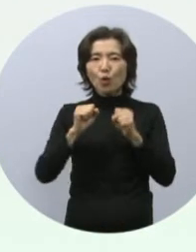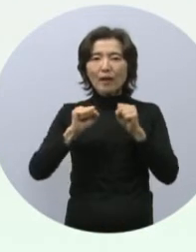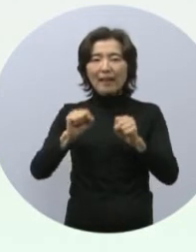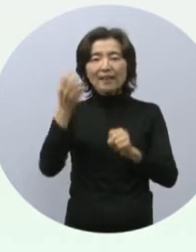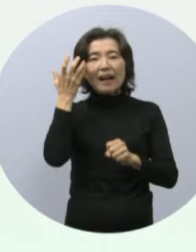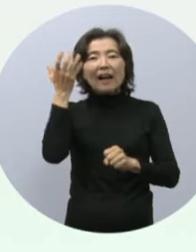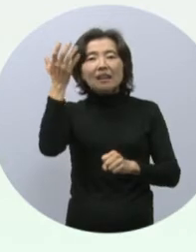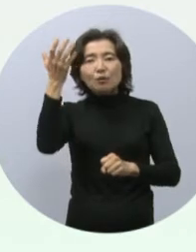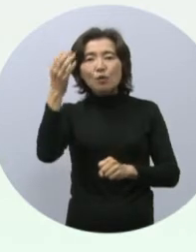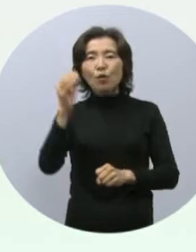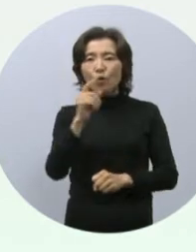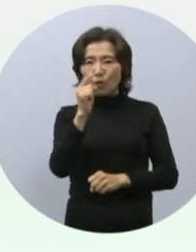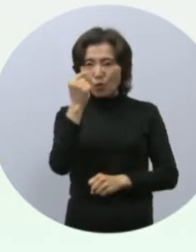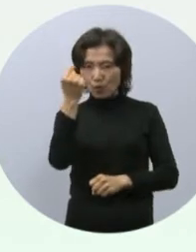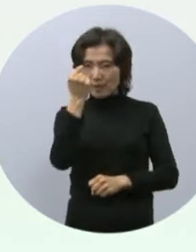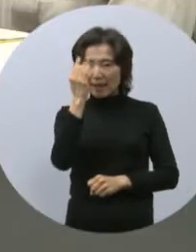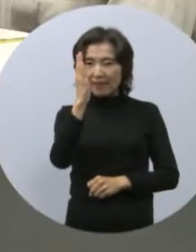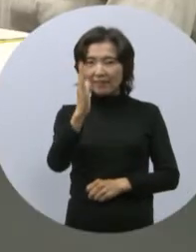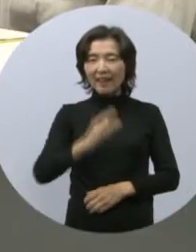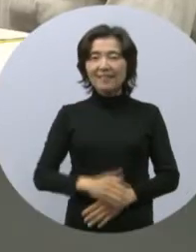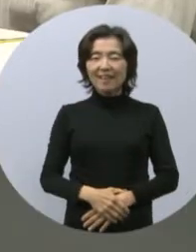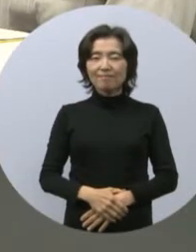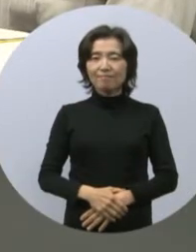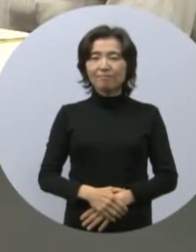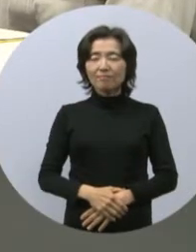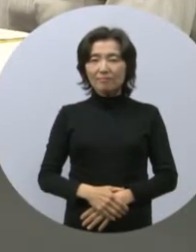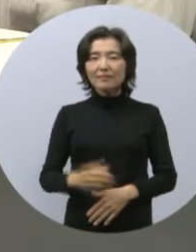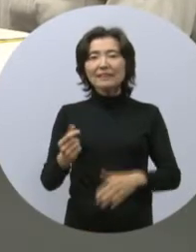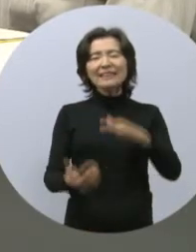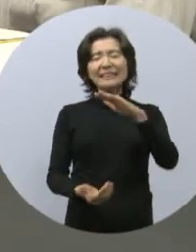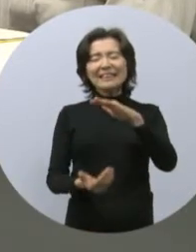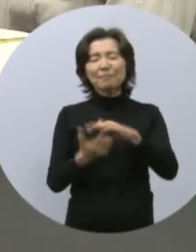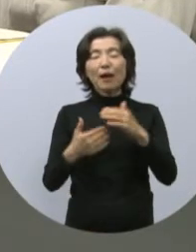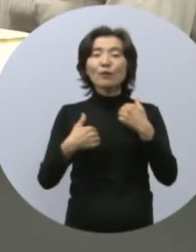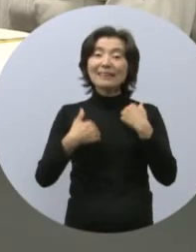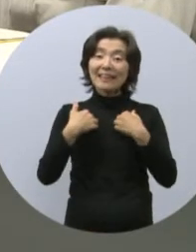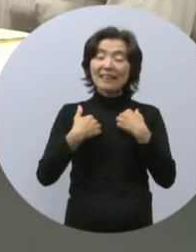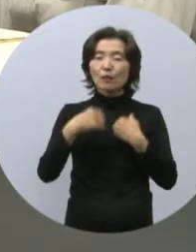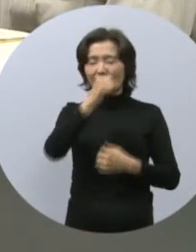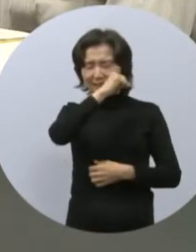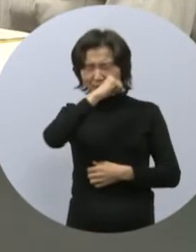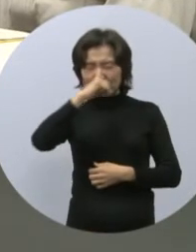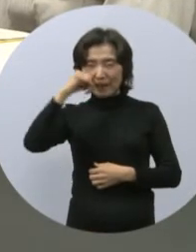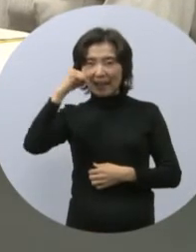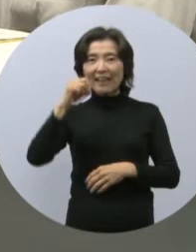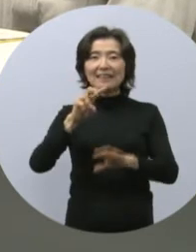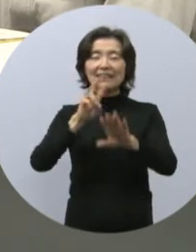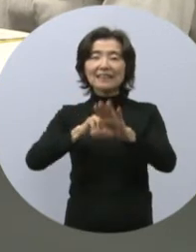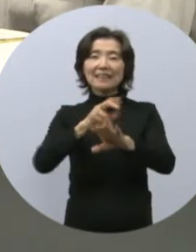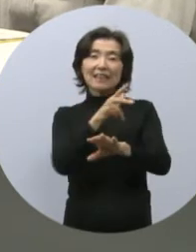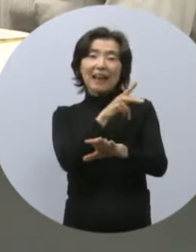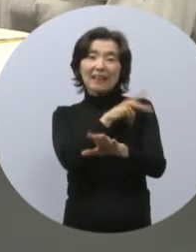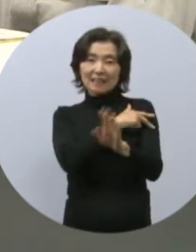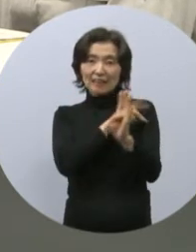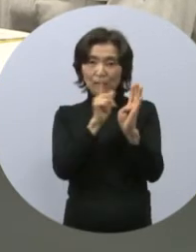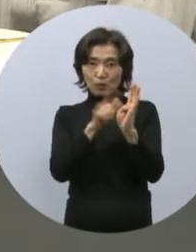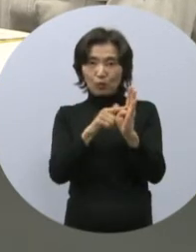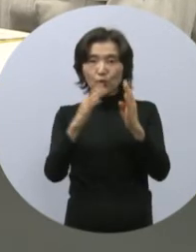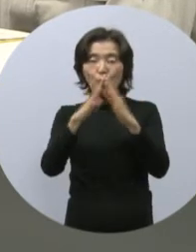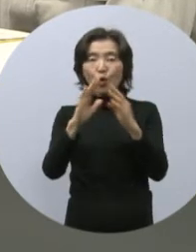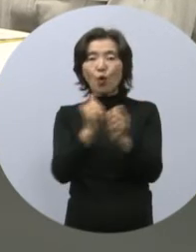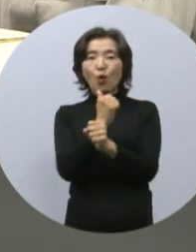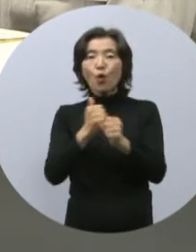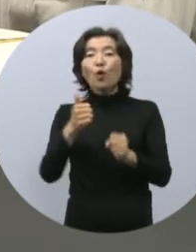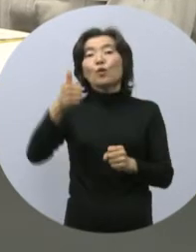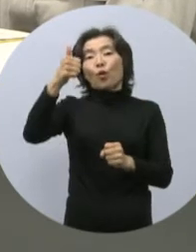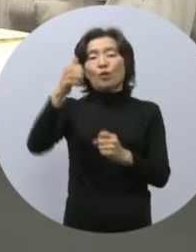感想をお聞かせください。 何より嬉しかったのは素晴らしい診断士さんと、それから棟